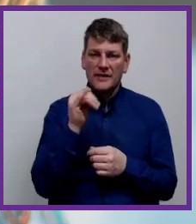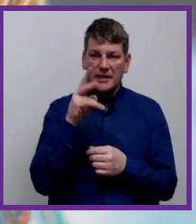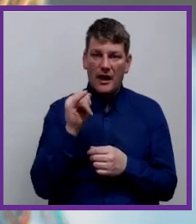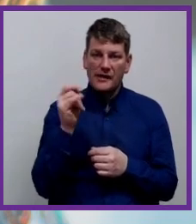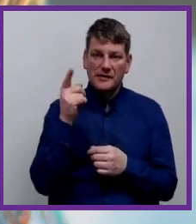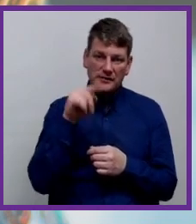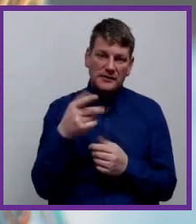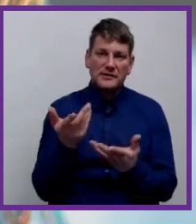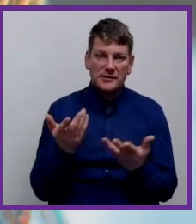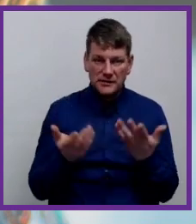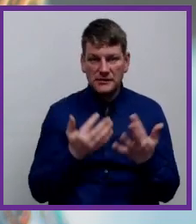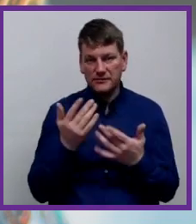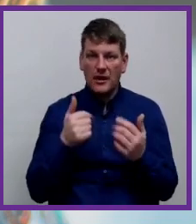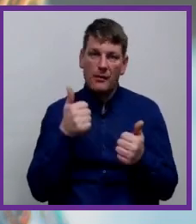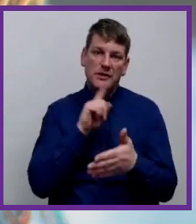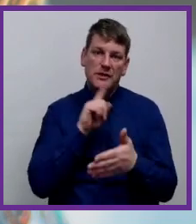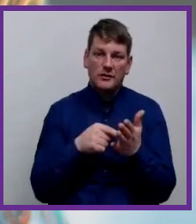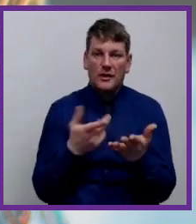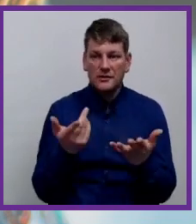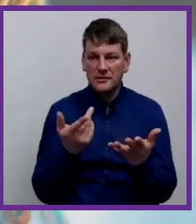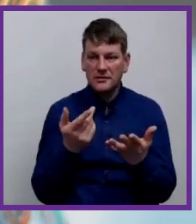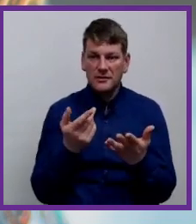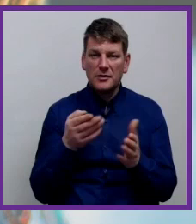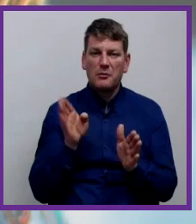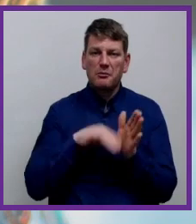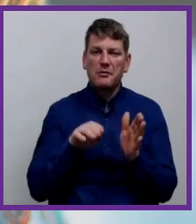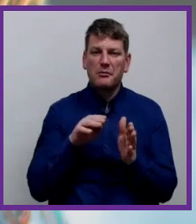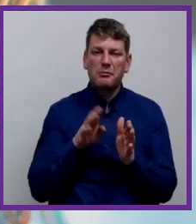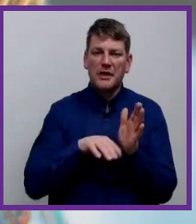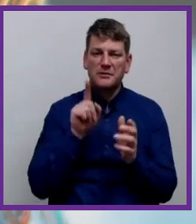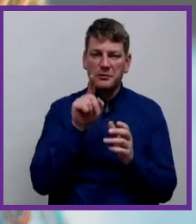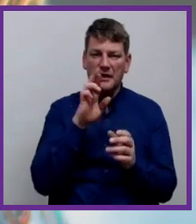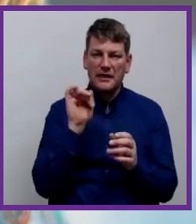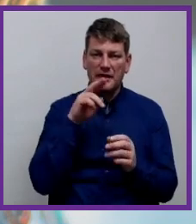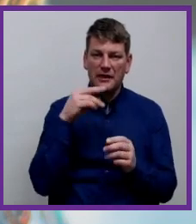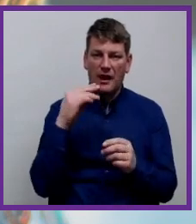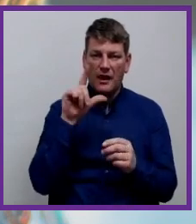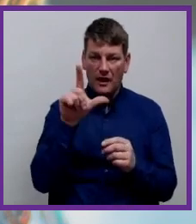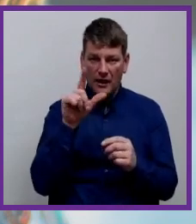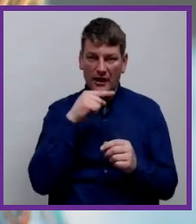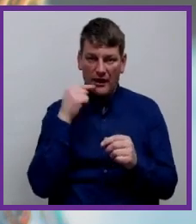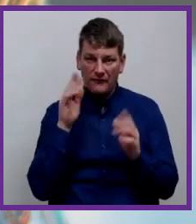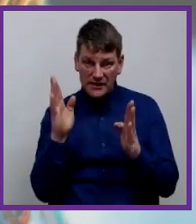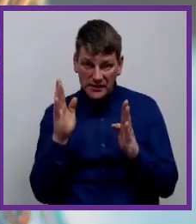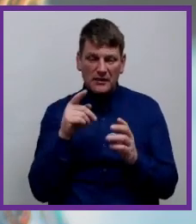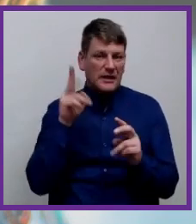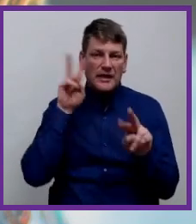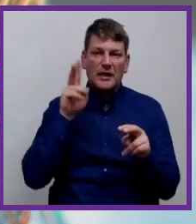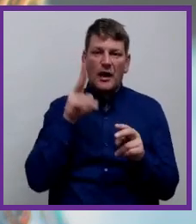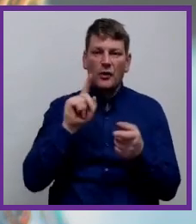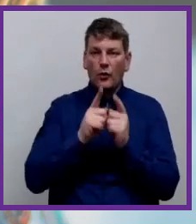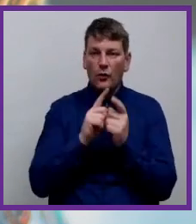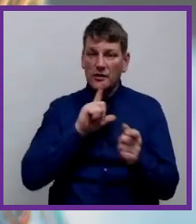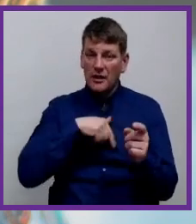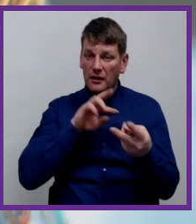Ikonografiskais, nu labi, nu labs jautājums, kā bezpredēls tulkojās latviski. Un tā lietas būtība ir tāda, ka ne tikai,